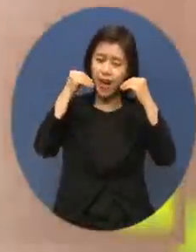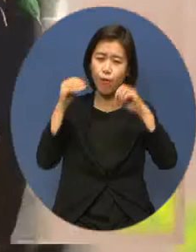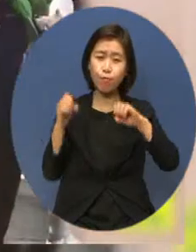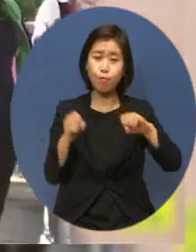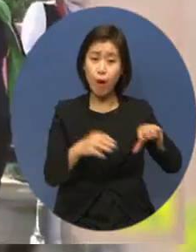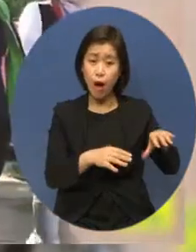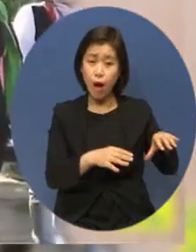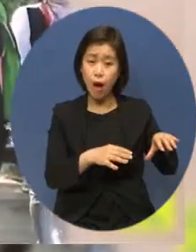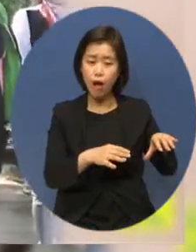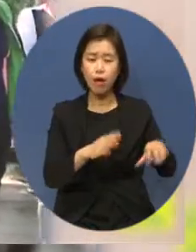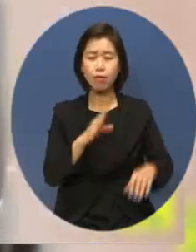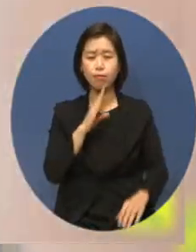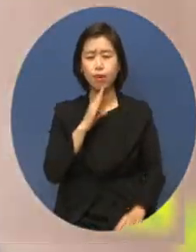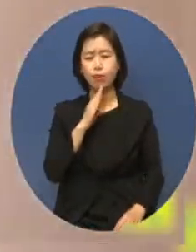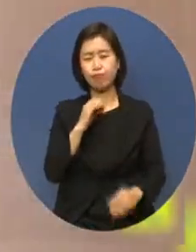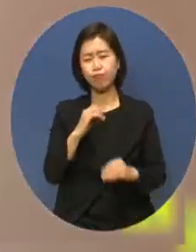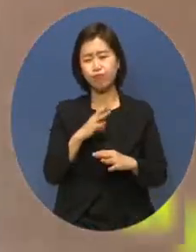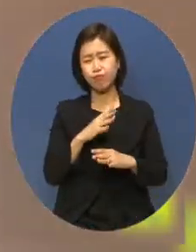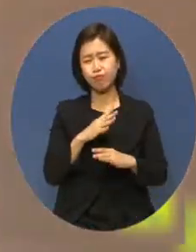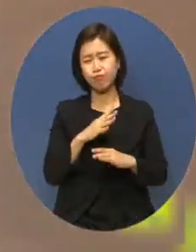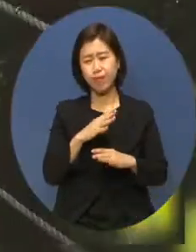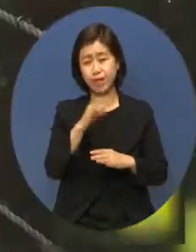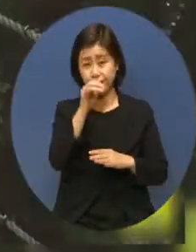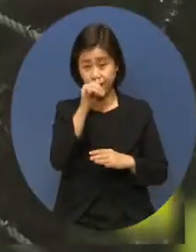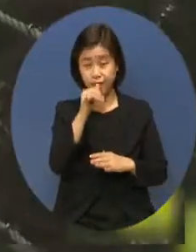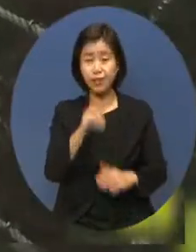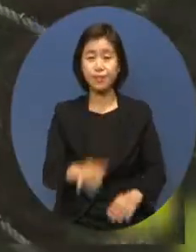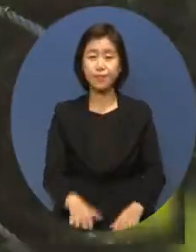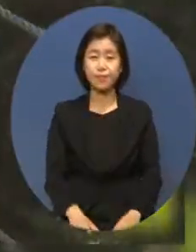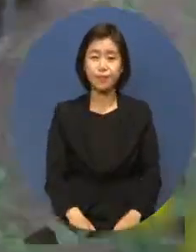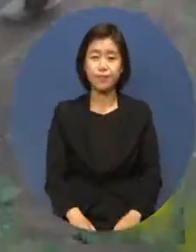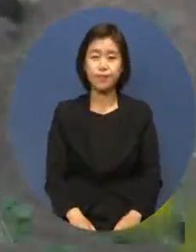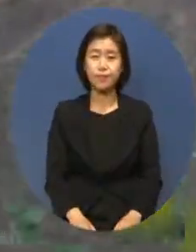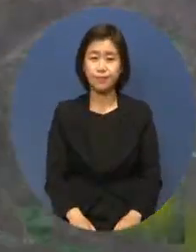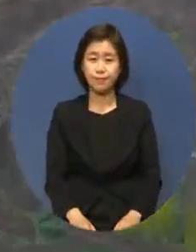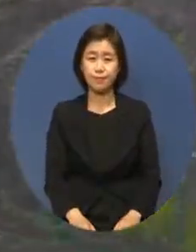상냥함을 잃어가는 것이 두려울 뿐